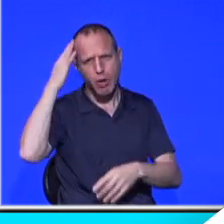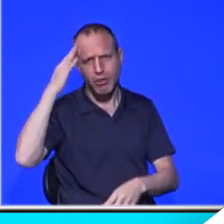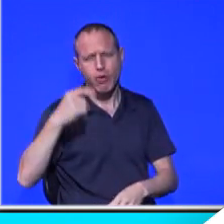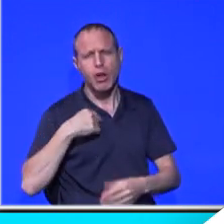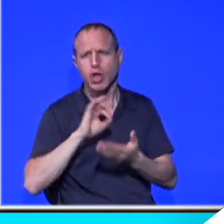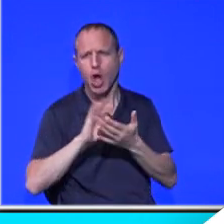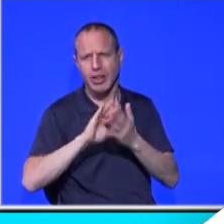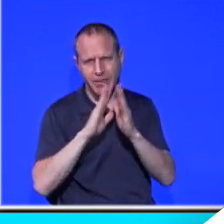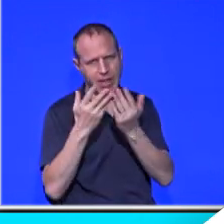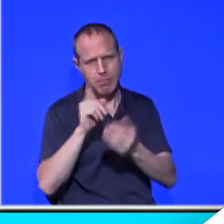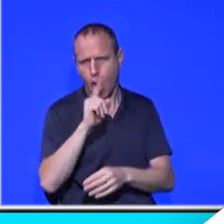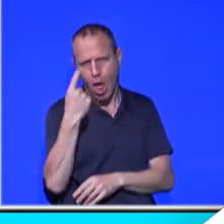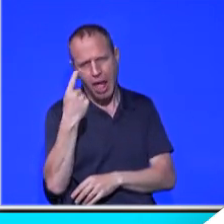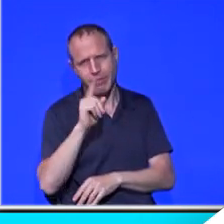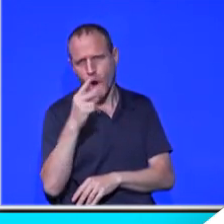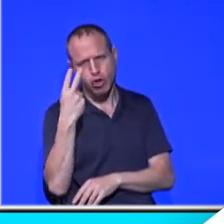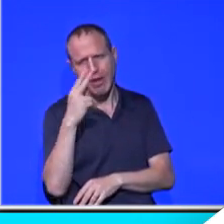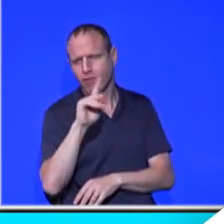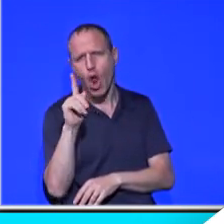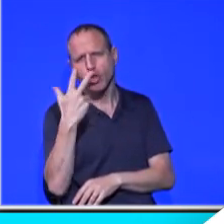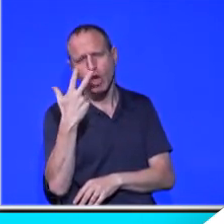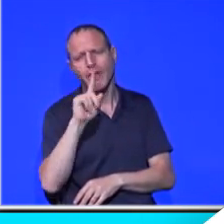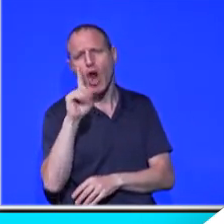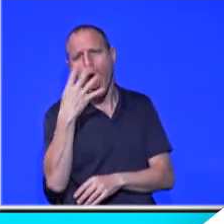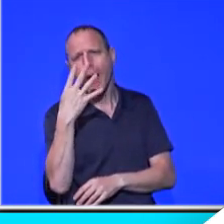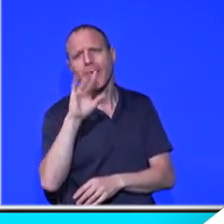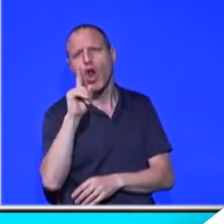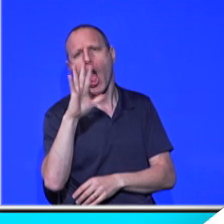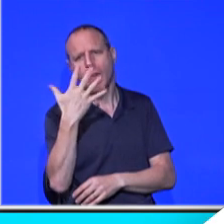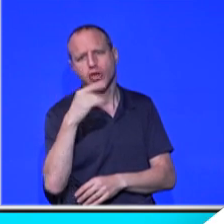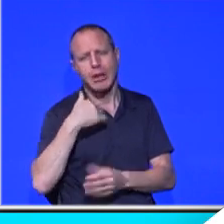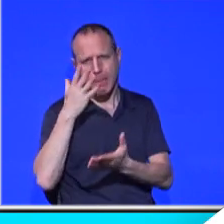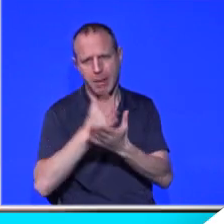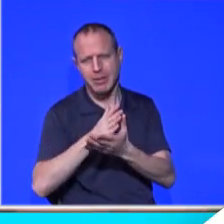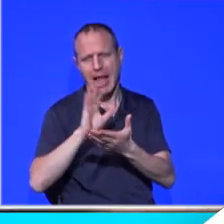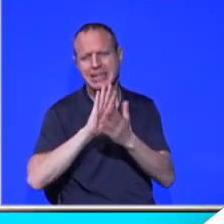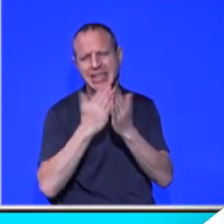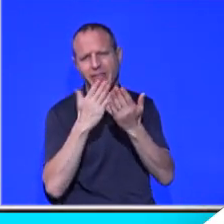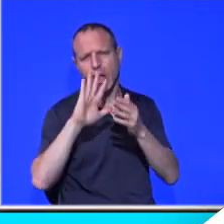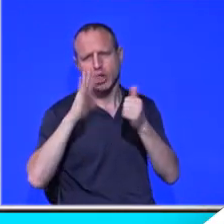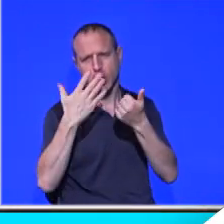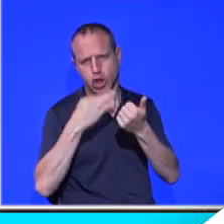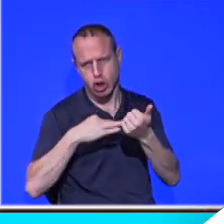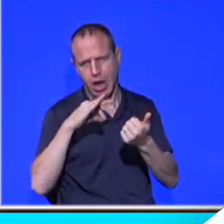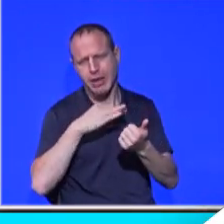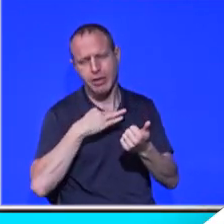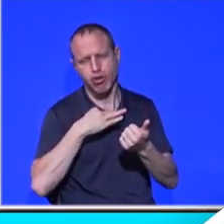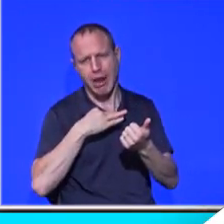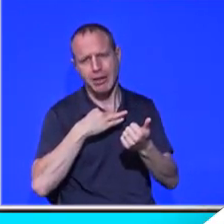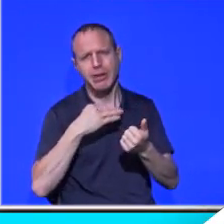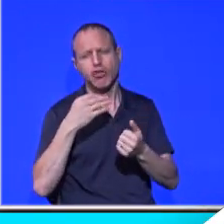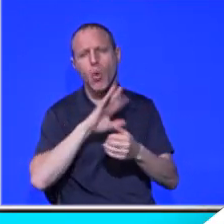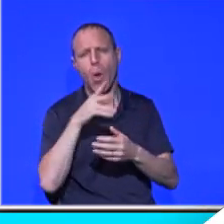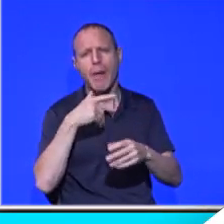כותב ספרים, לא אחד ולא שניים ולא שלושה ולא ארבעה ולא חמישה, ואני באמצע הספר השישי שלי, שכולם עוסקים במחשבות